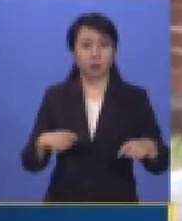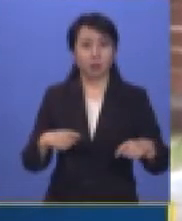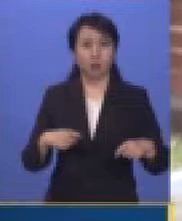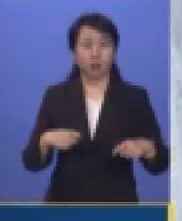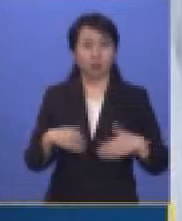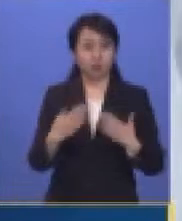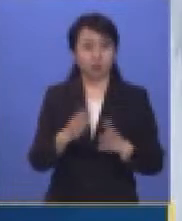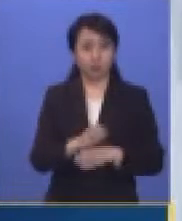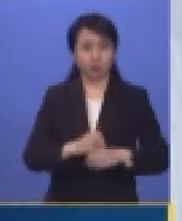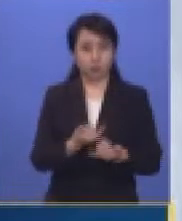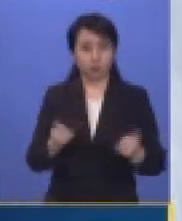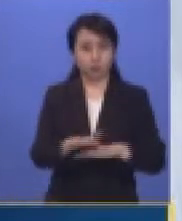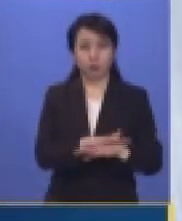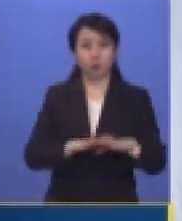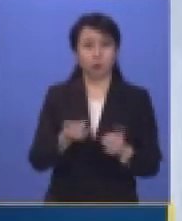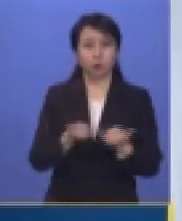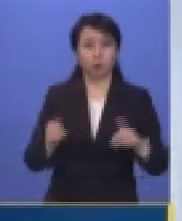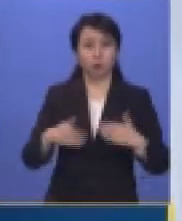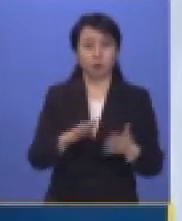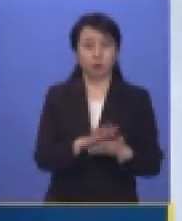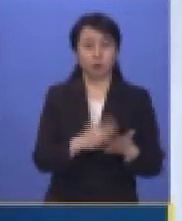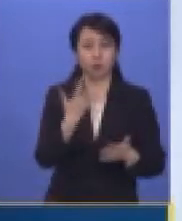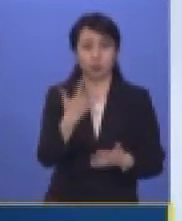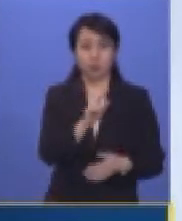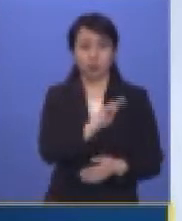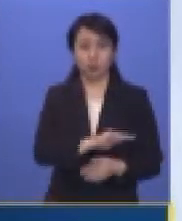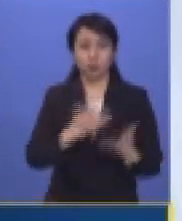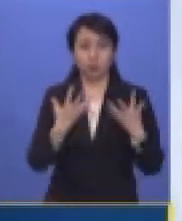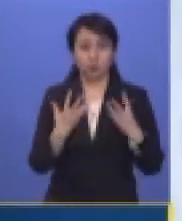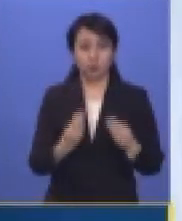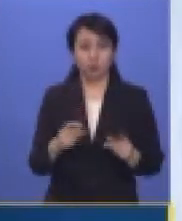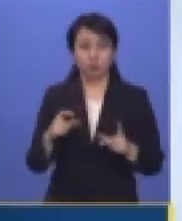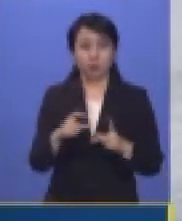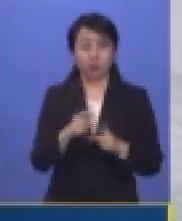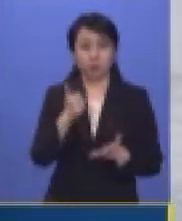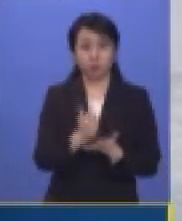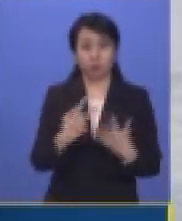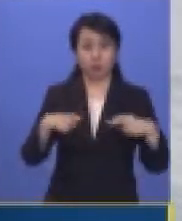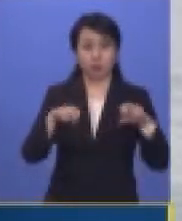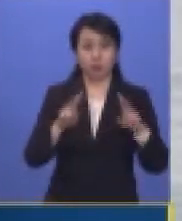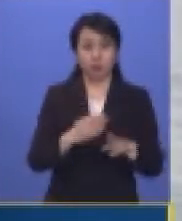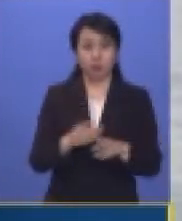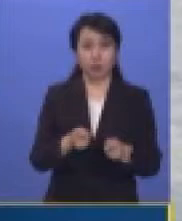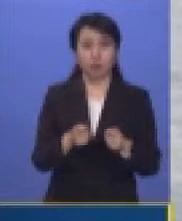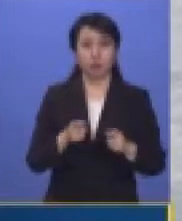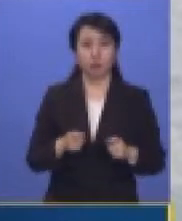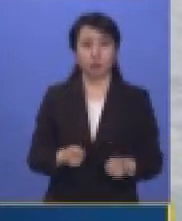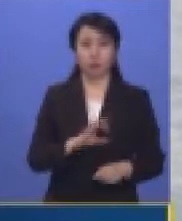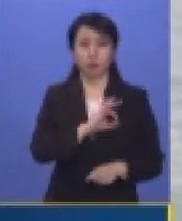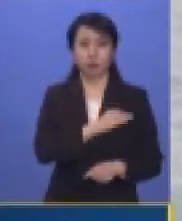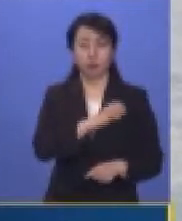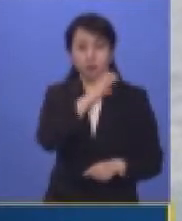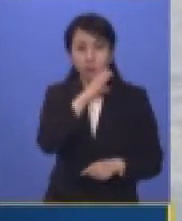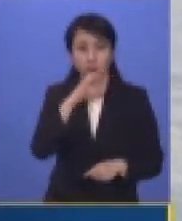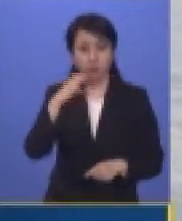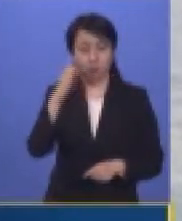отдел по обслуживанию населения. Услугу оказывают в течение 5 рабочих дней. По словам ведущего специалиста отдела